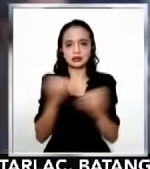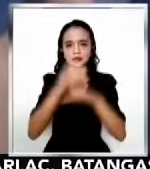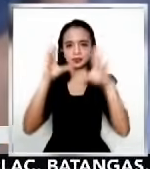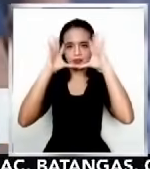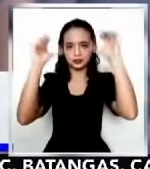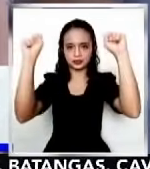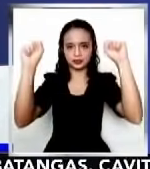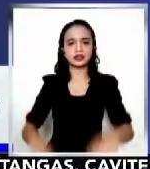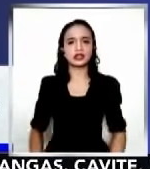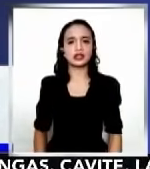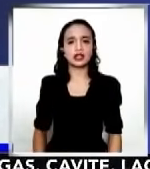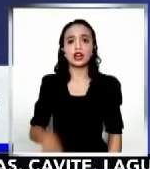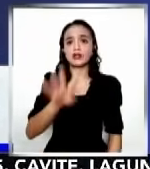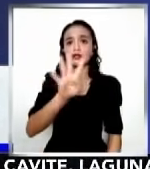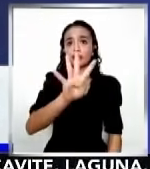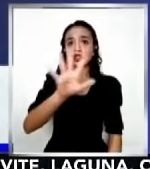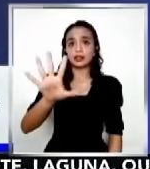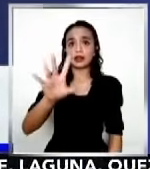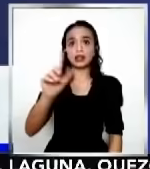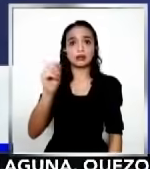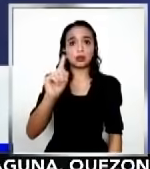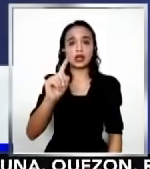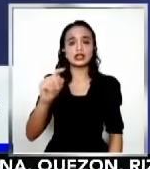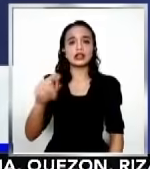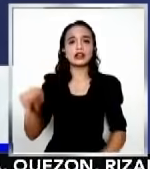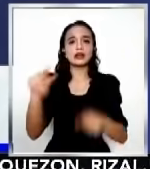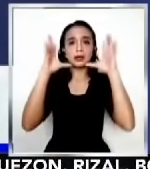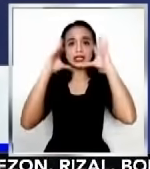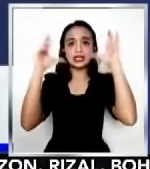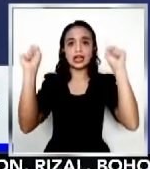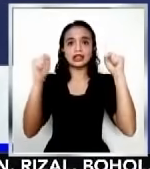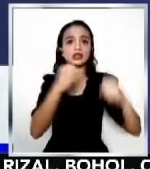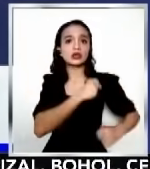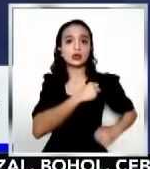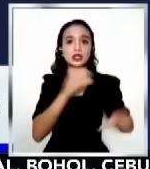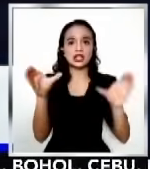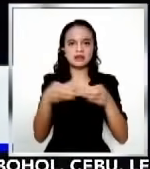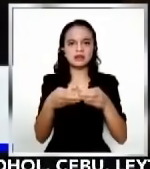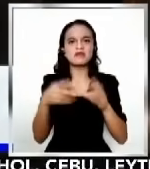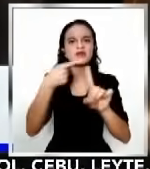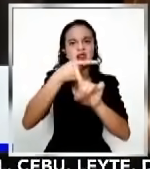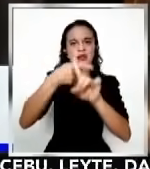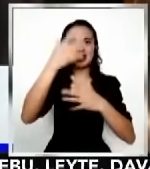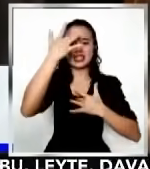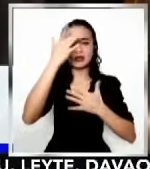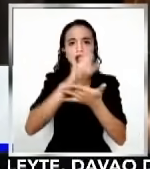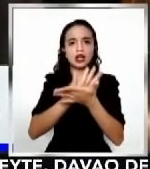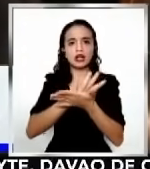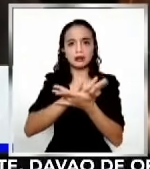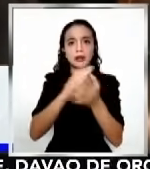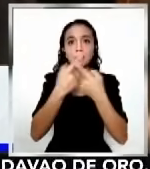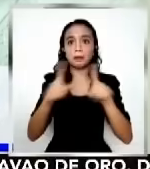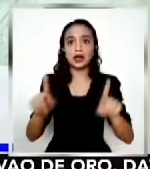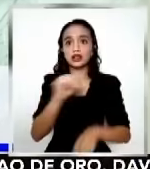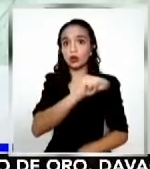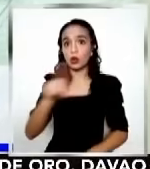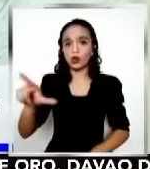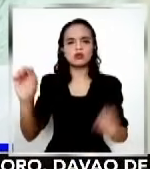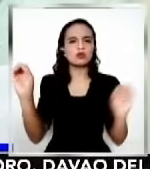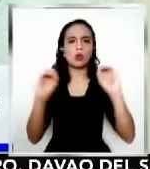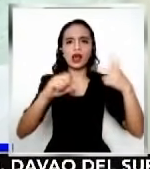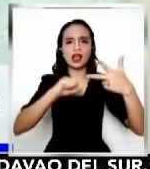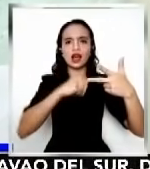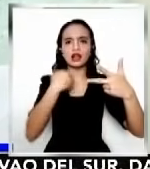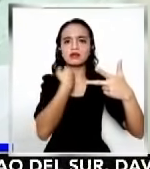pa sa mga miyembro ng PSG ang nagpositibo sa COVID pero lahat daw ay asymptomatic. Ayon sa commander ng PSG, hindi naman